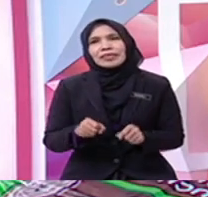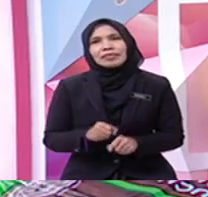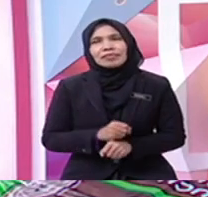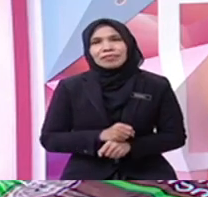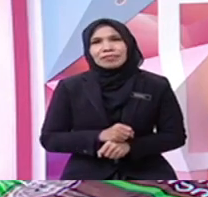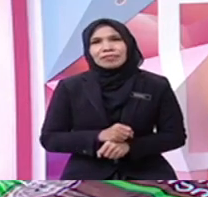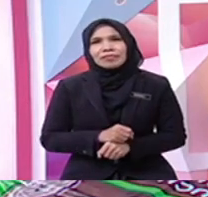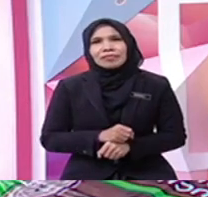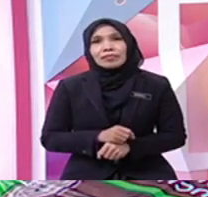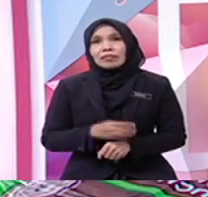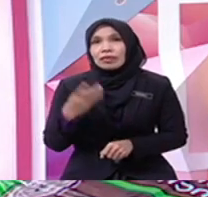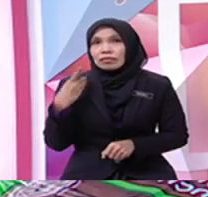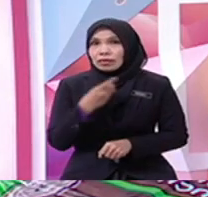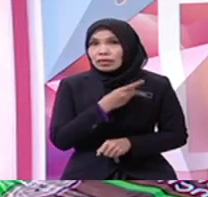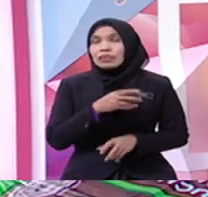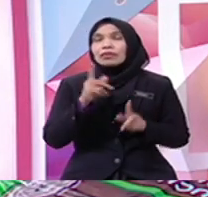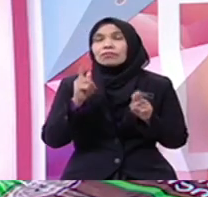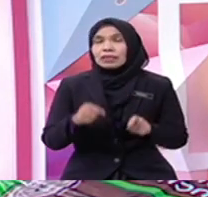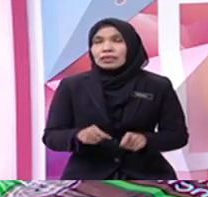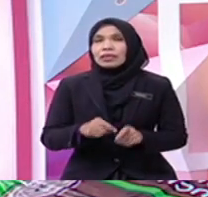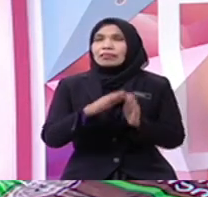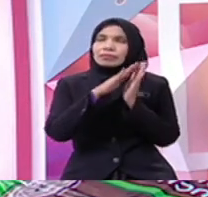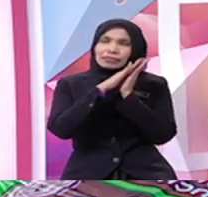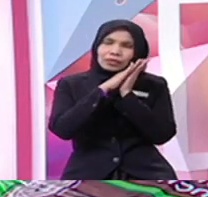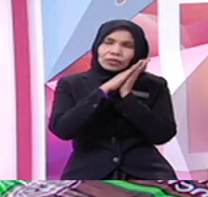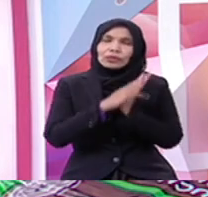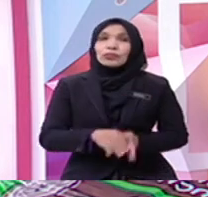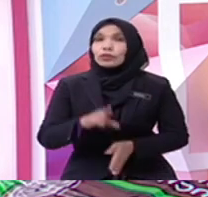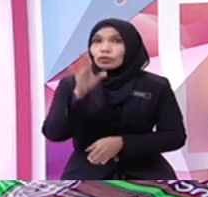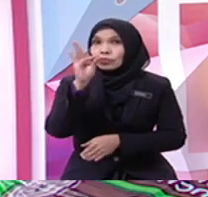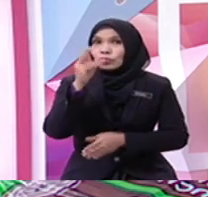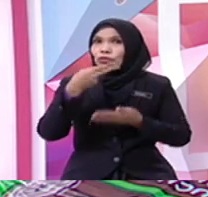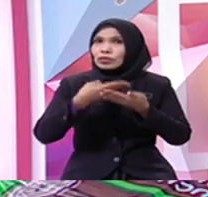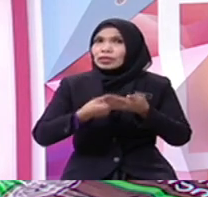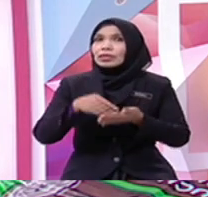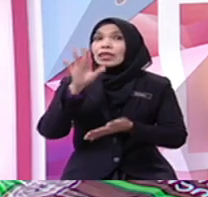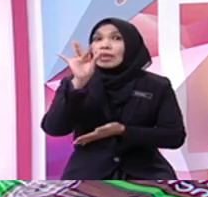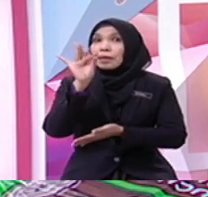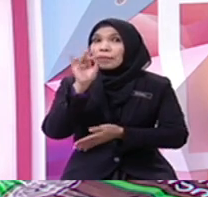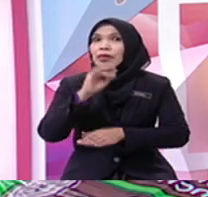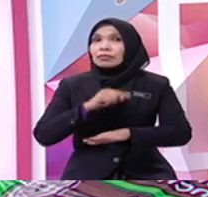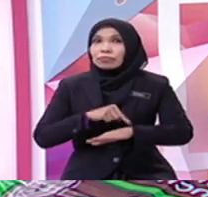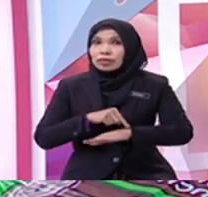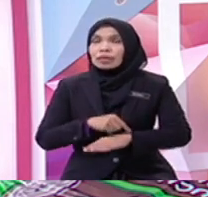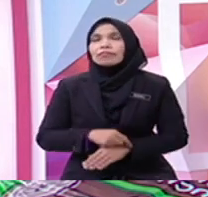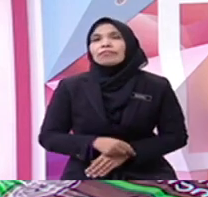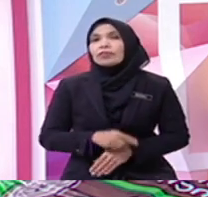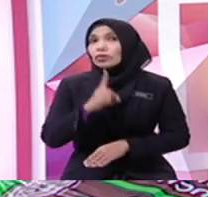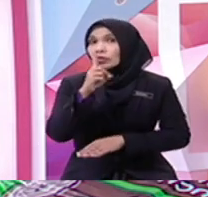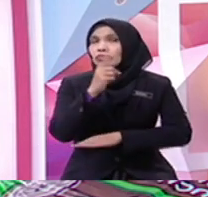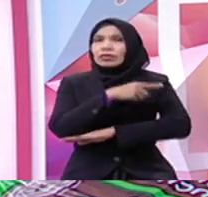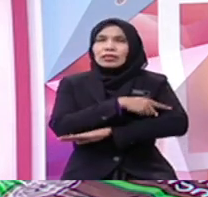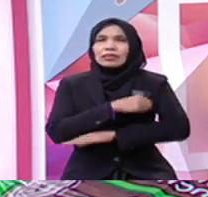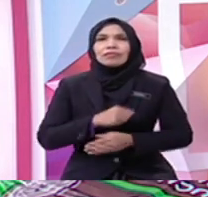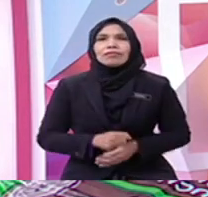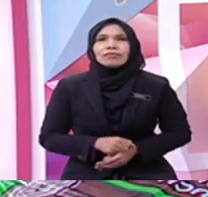juga oke kita kene tidur dalam tujuh delapan jam sehari kayanya nih kalau setelah 2